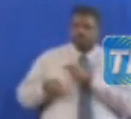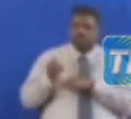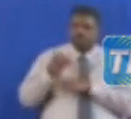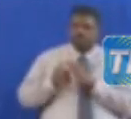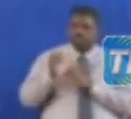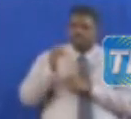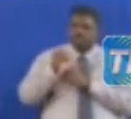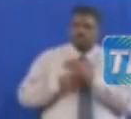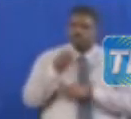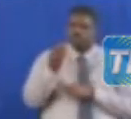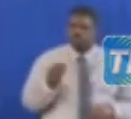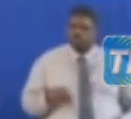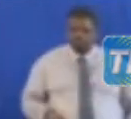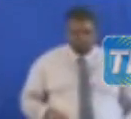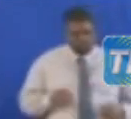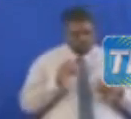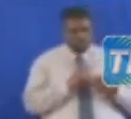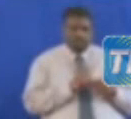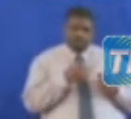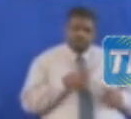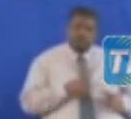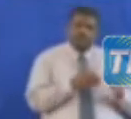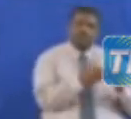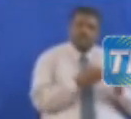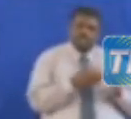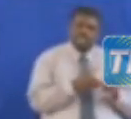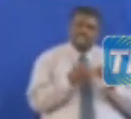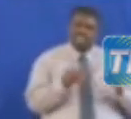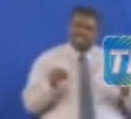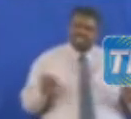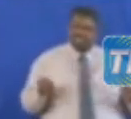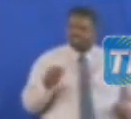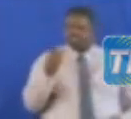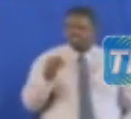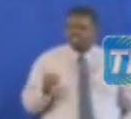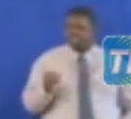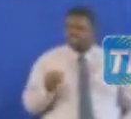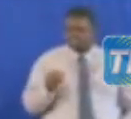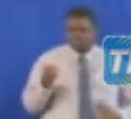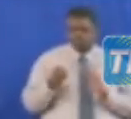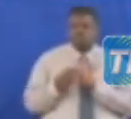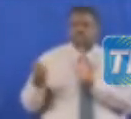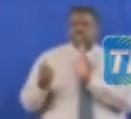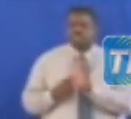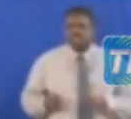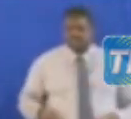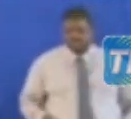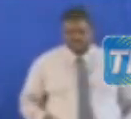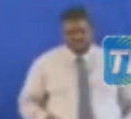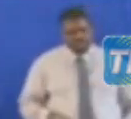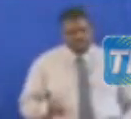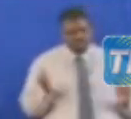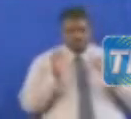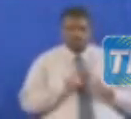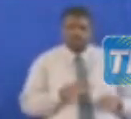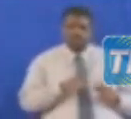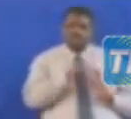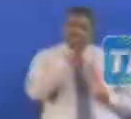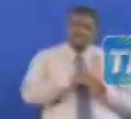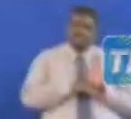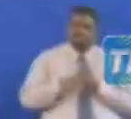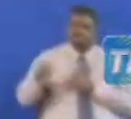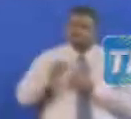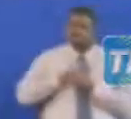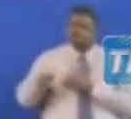awamu ya tatu itakayohusisha barabara zenye urefu wa kilomita 20.6, itakamilisha taratibu